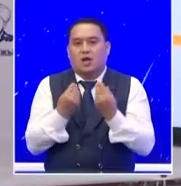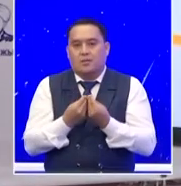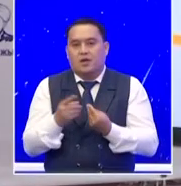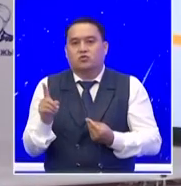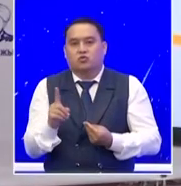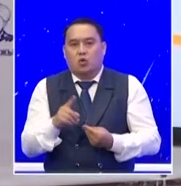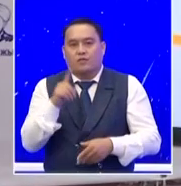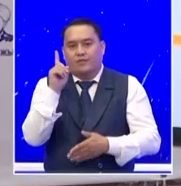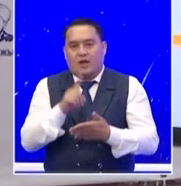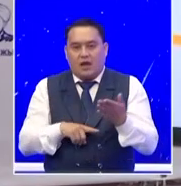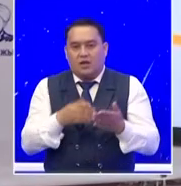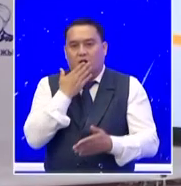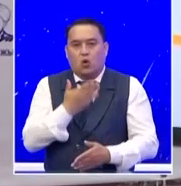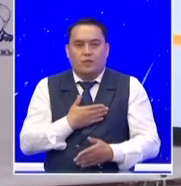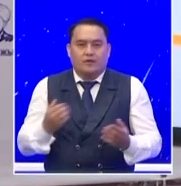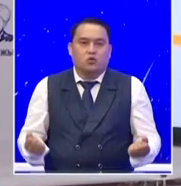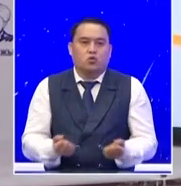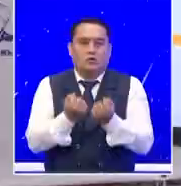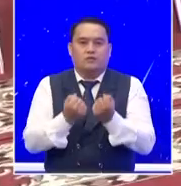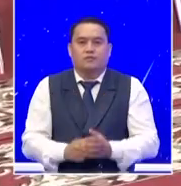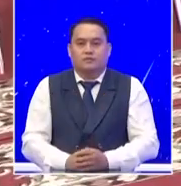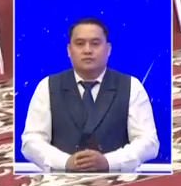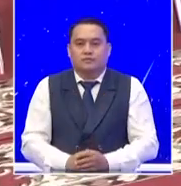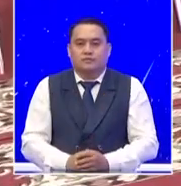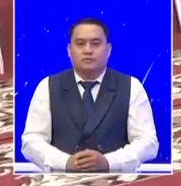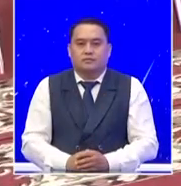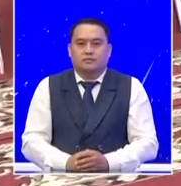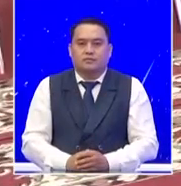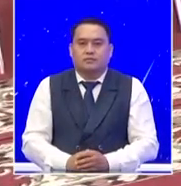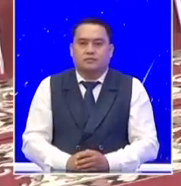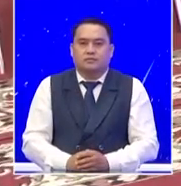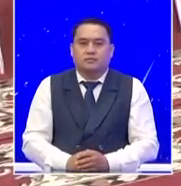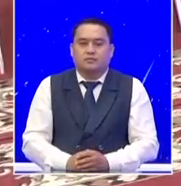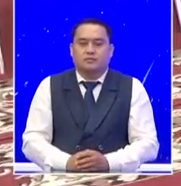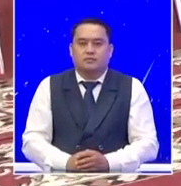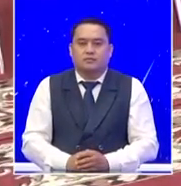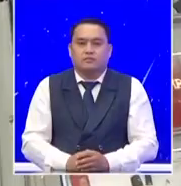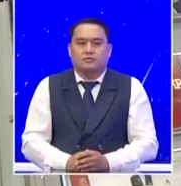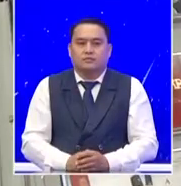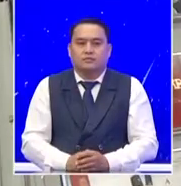секретами семейного счастья. Верность, поддержка и любовь – вот главные основы семьи.